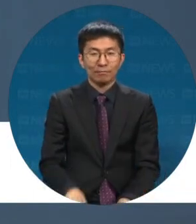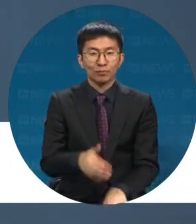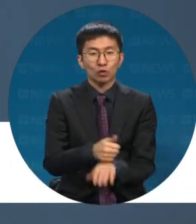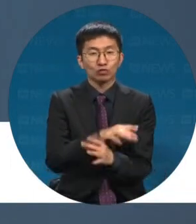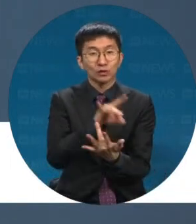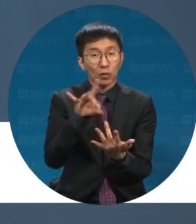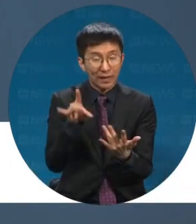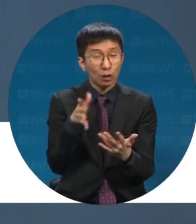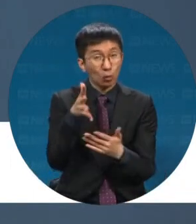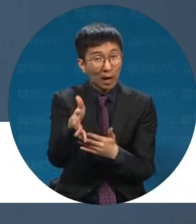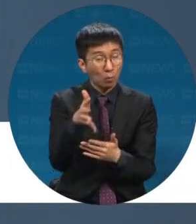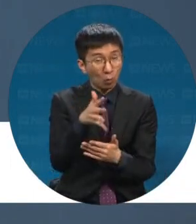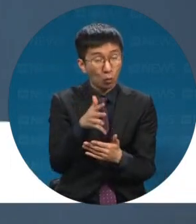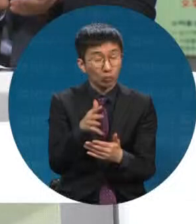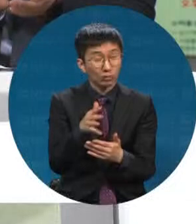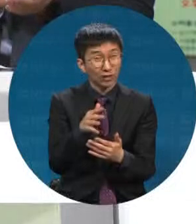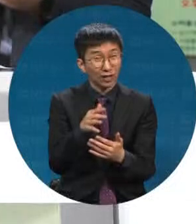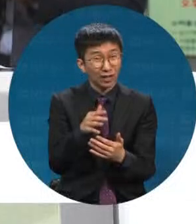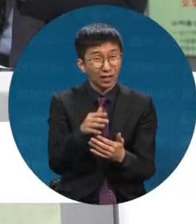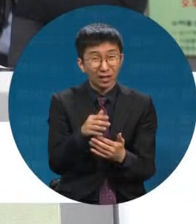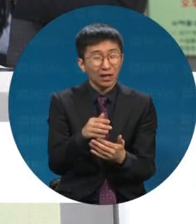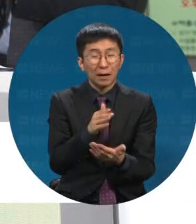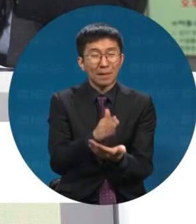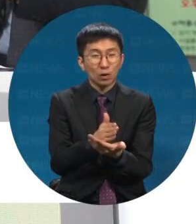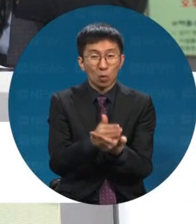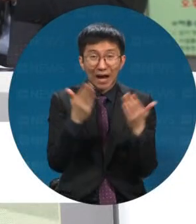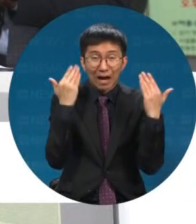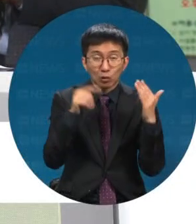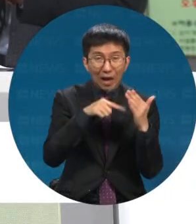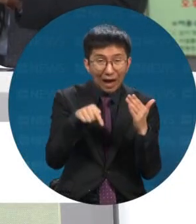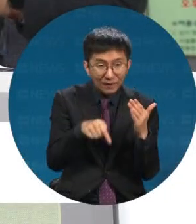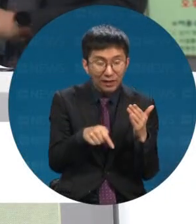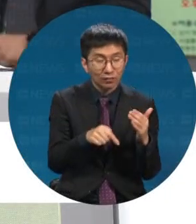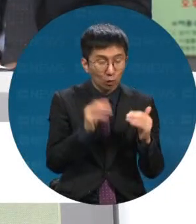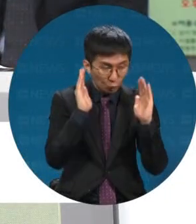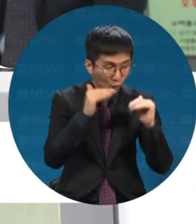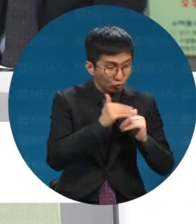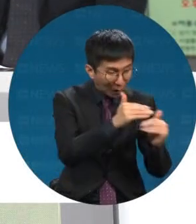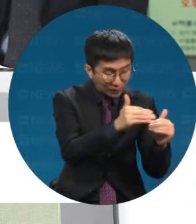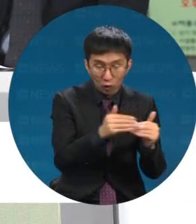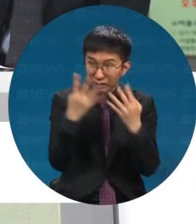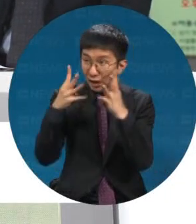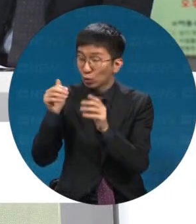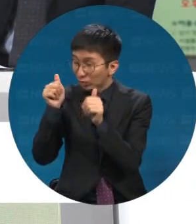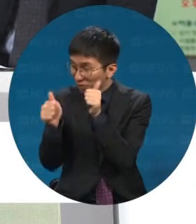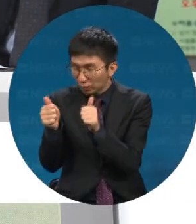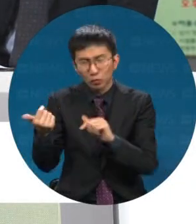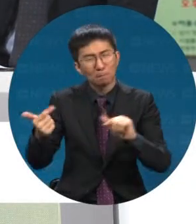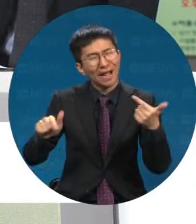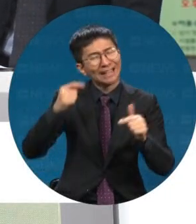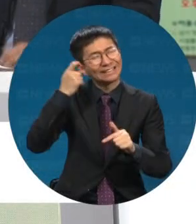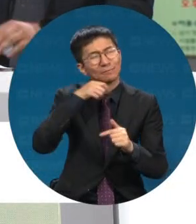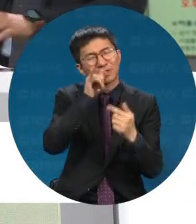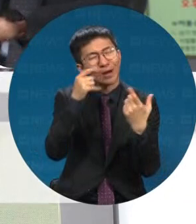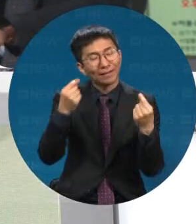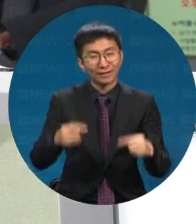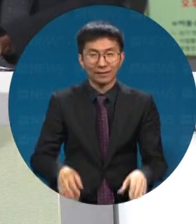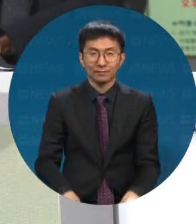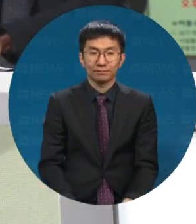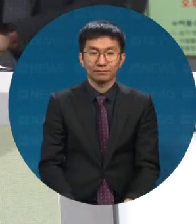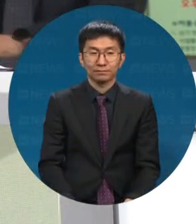과목의 유불리라기보다는 학교 안의 교육과정과 수능 체계가 엇갈리고 있다라고 하는 표현이 정확한 표현일 것 같습니다.